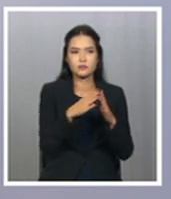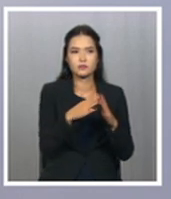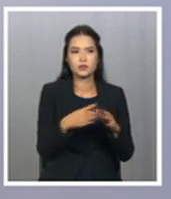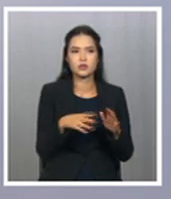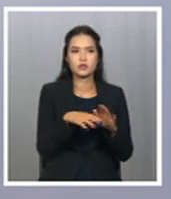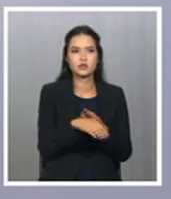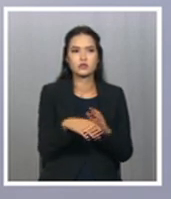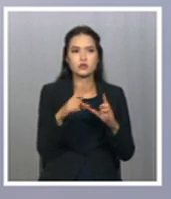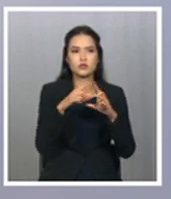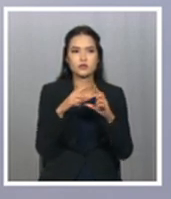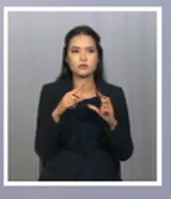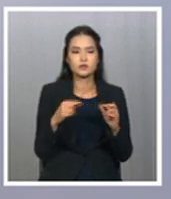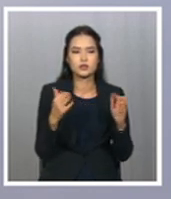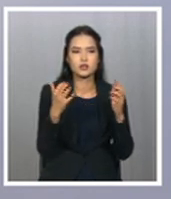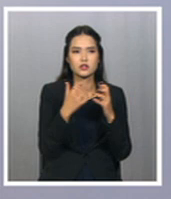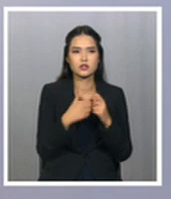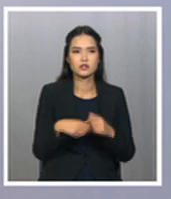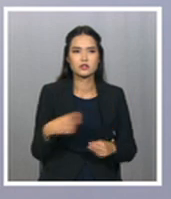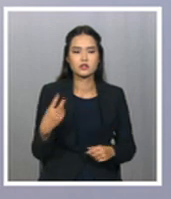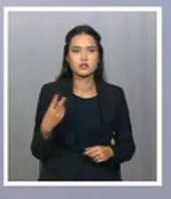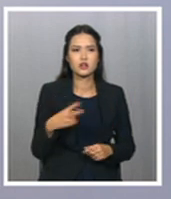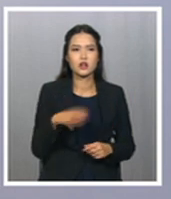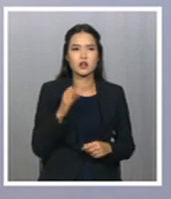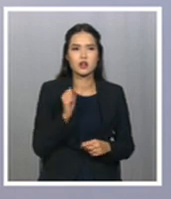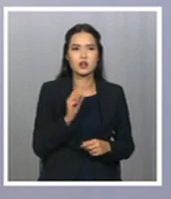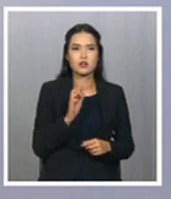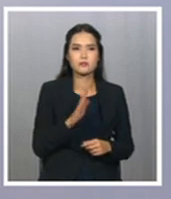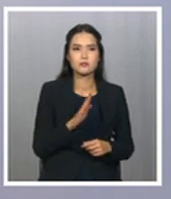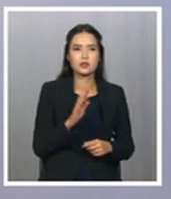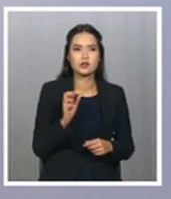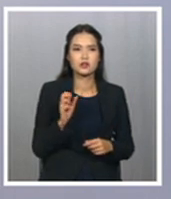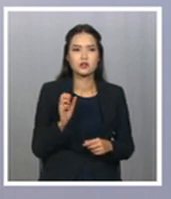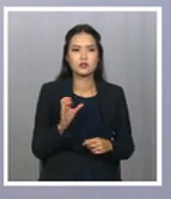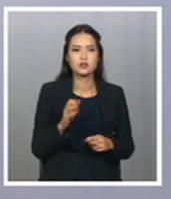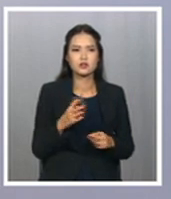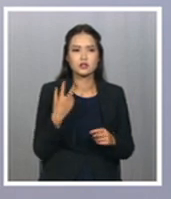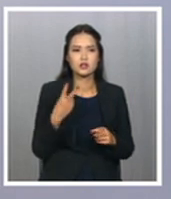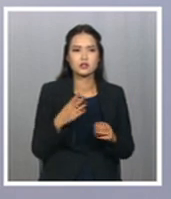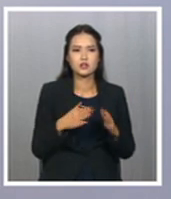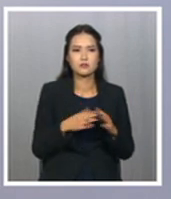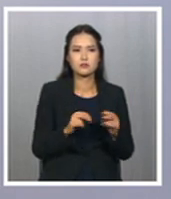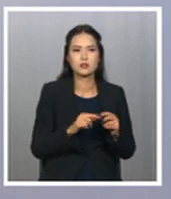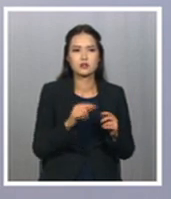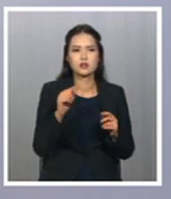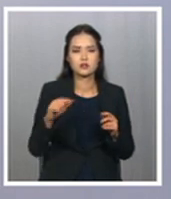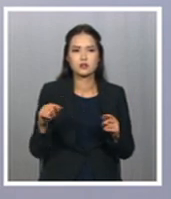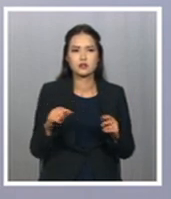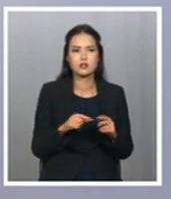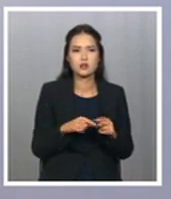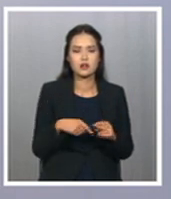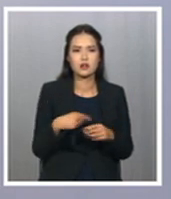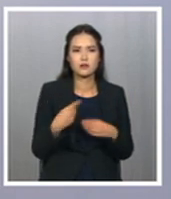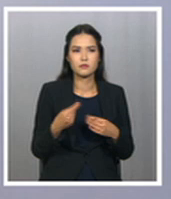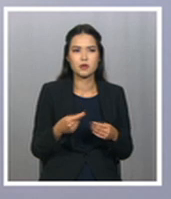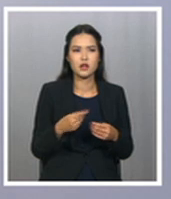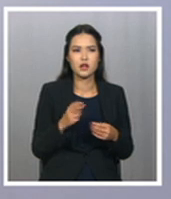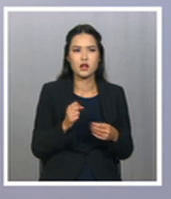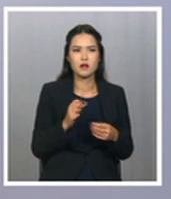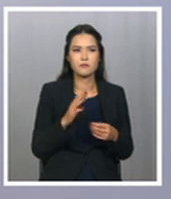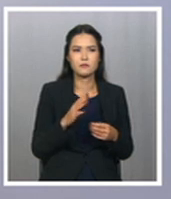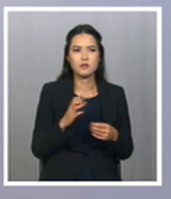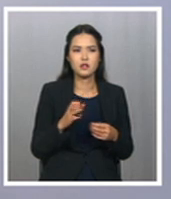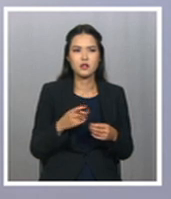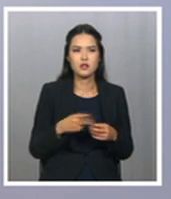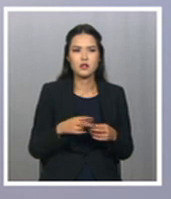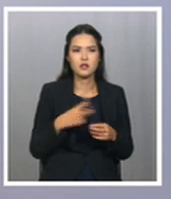бұрышты анықтаңыз. Мысалы, АБЦ үш бұрышында екі қабырға белгілі, бірақ алдыңғы шартқа қарағанда осы екі